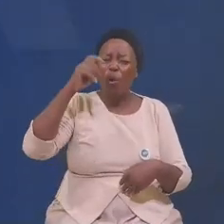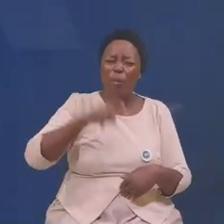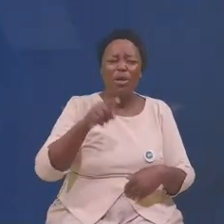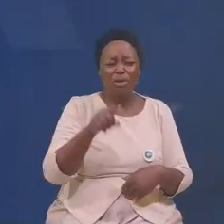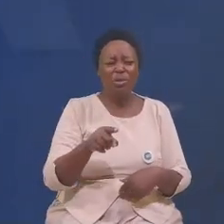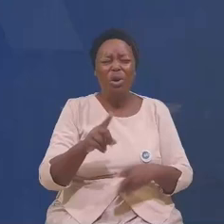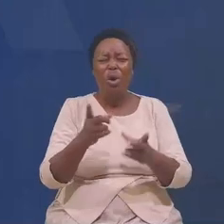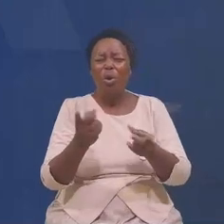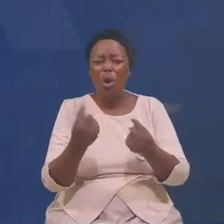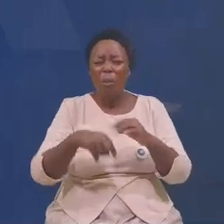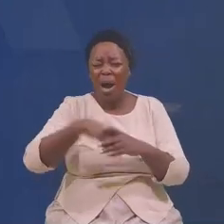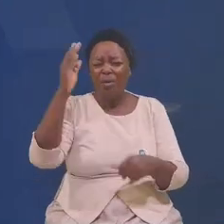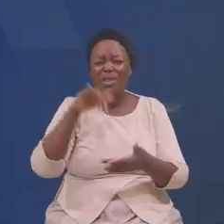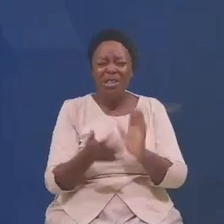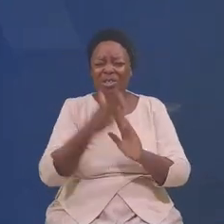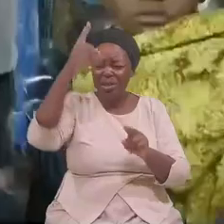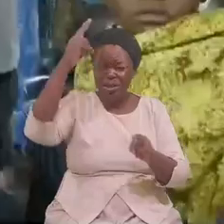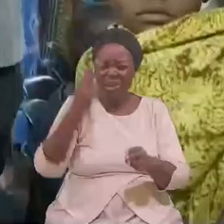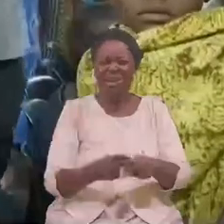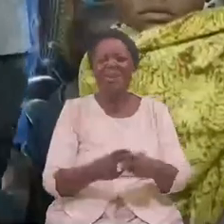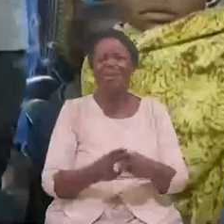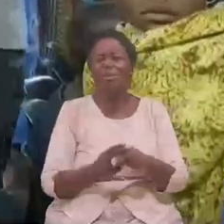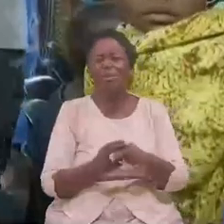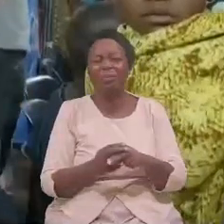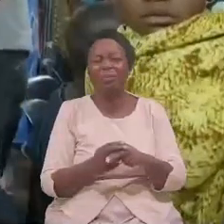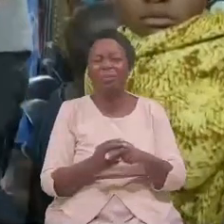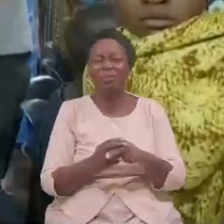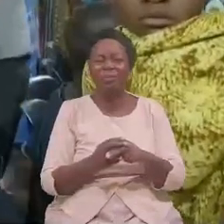sors au nom de Jésus.